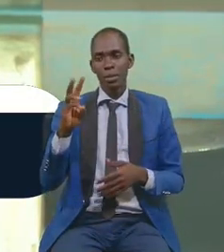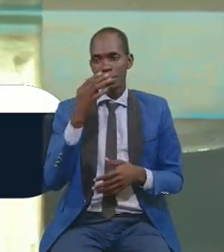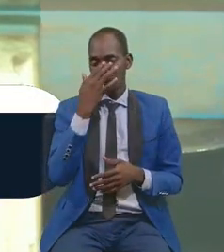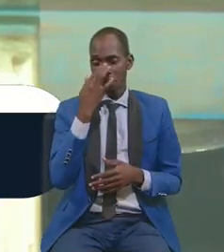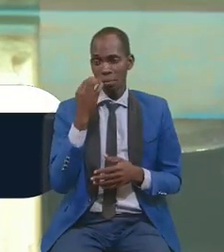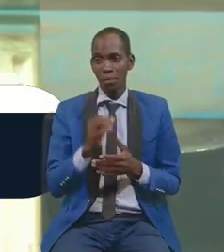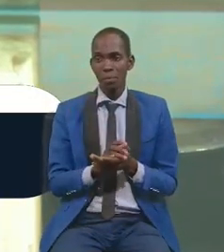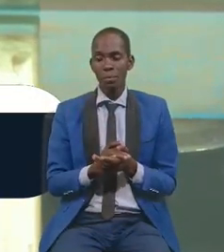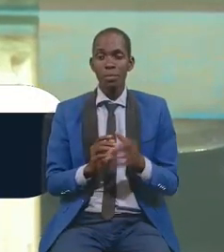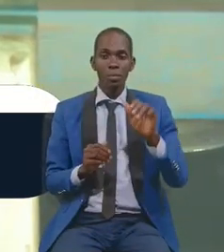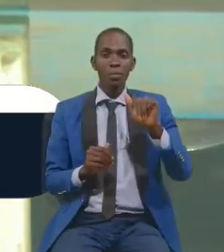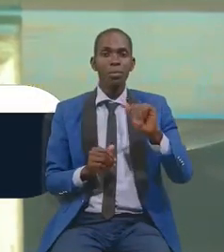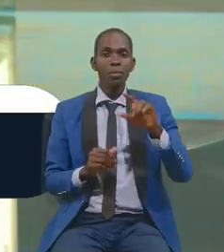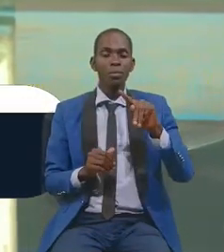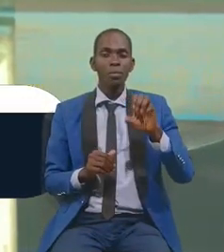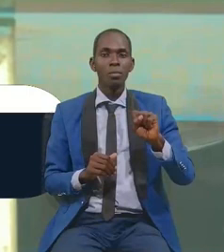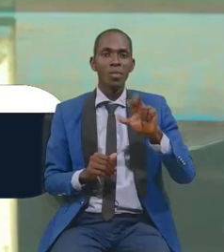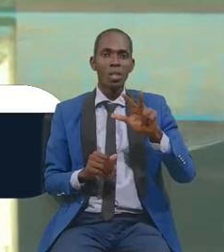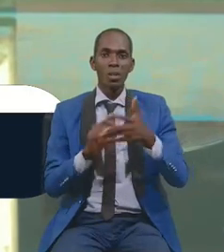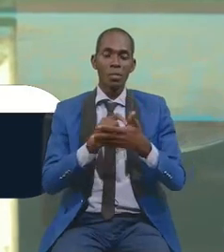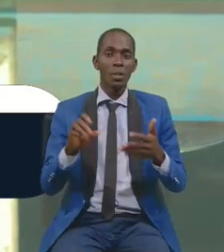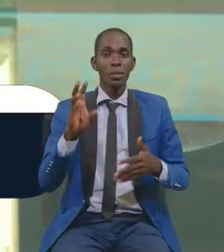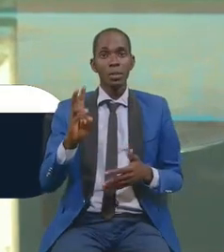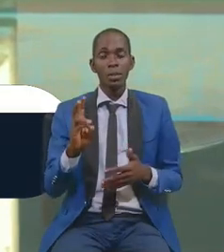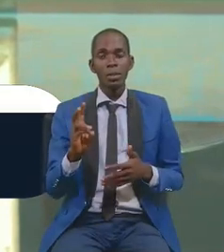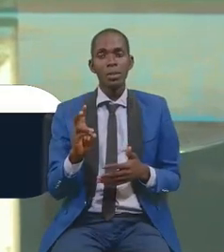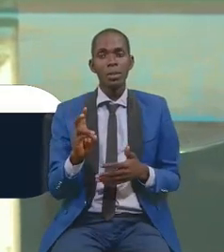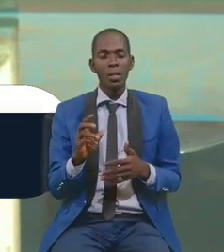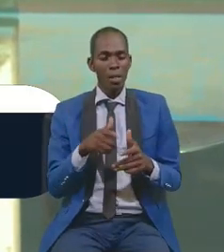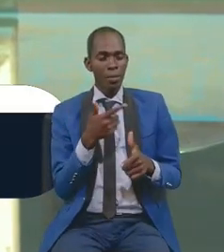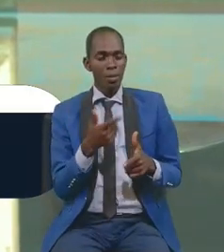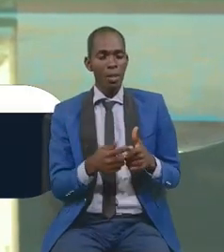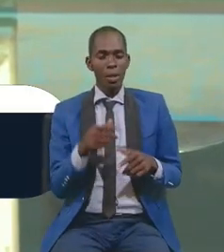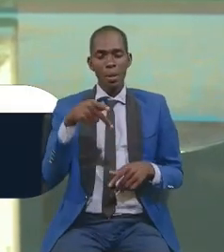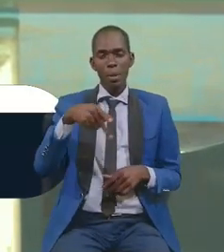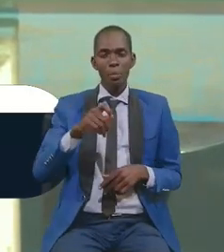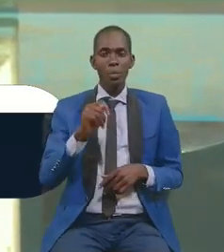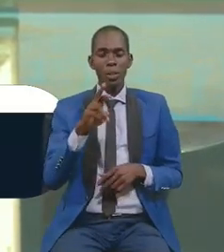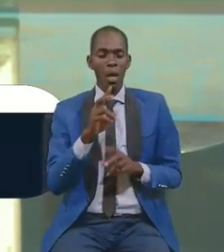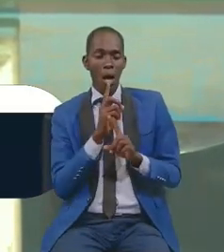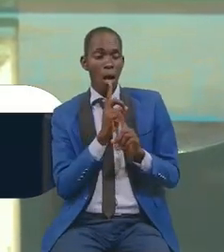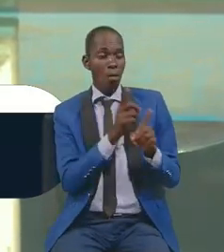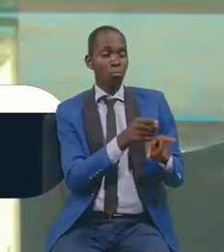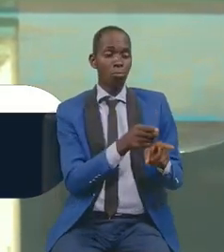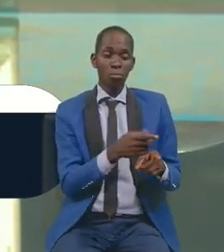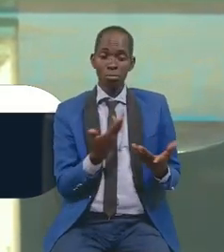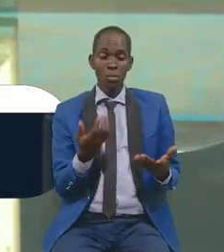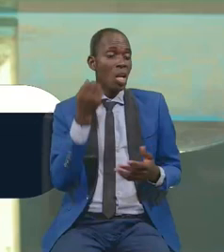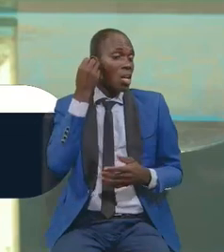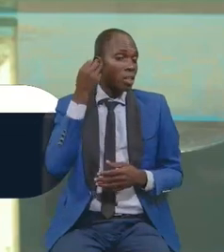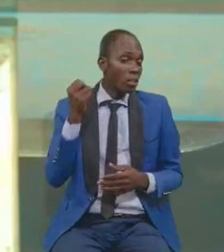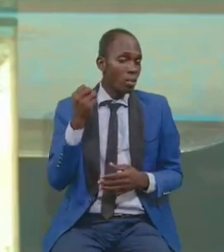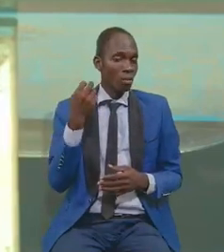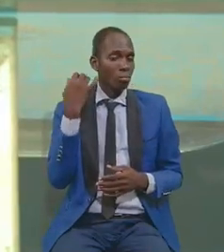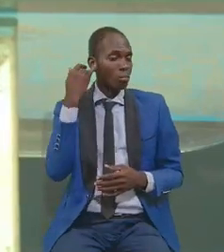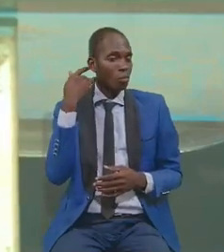Actes chapitre 3, verset 6. Acte 3, 6. Alors Pierre lui dit, je n'ai ni argent ni